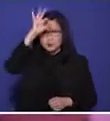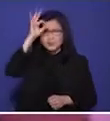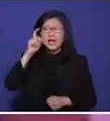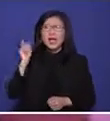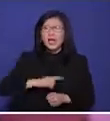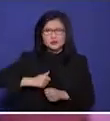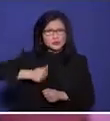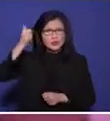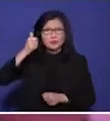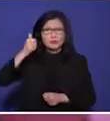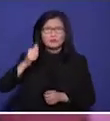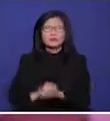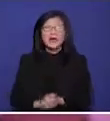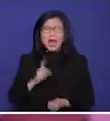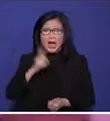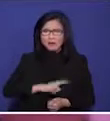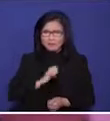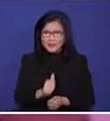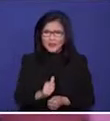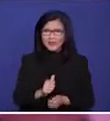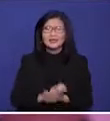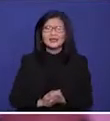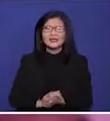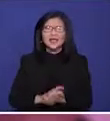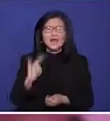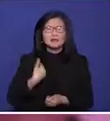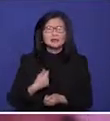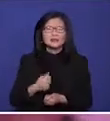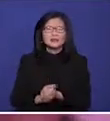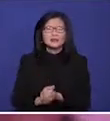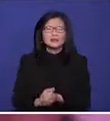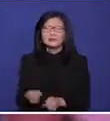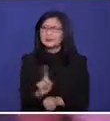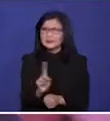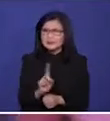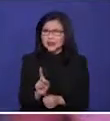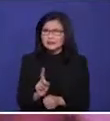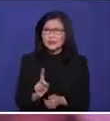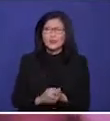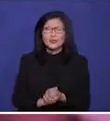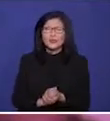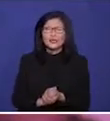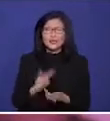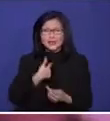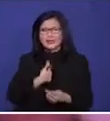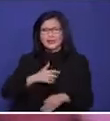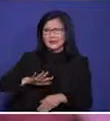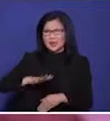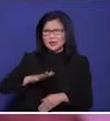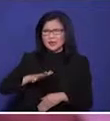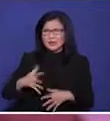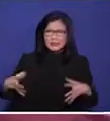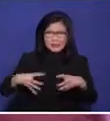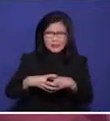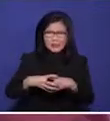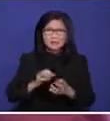unggul dan harus baik dan harus tidak boleh sama sekali diragukan integritasnya. Karena